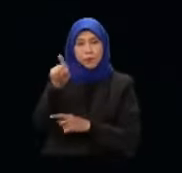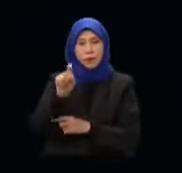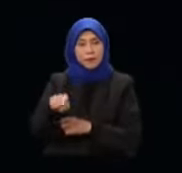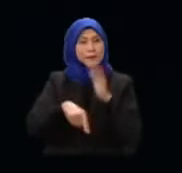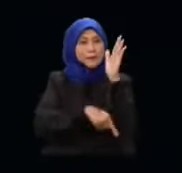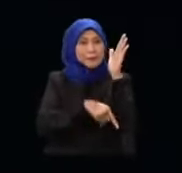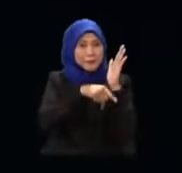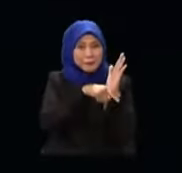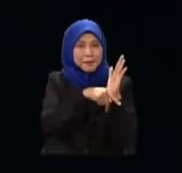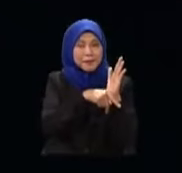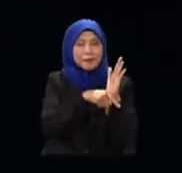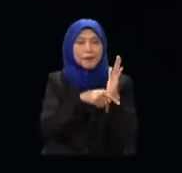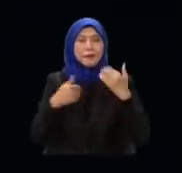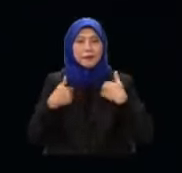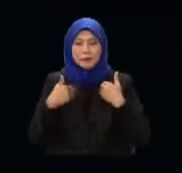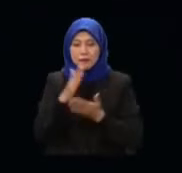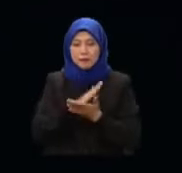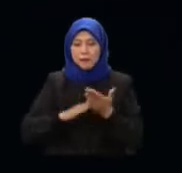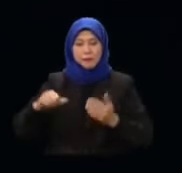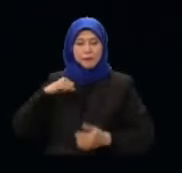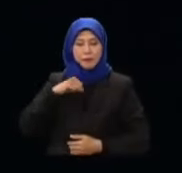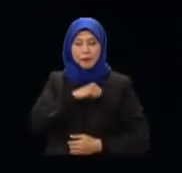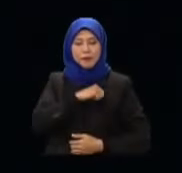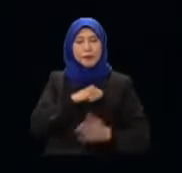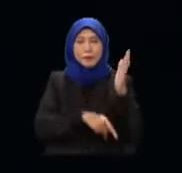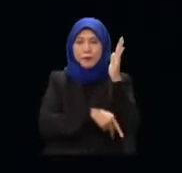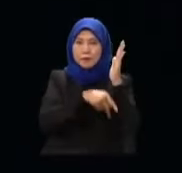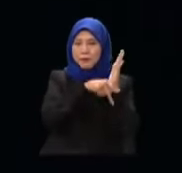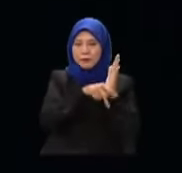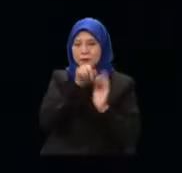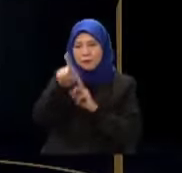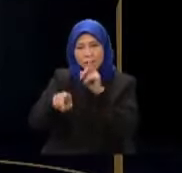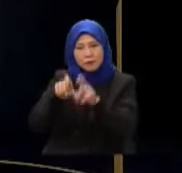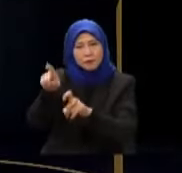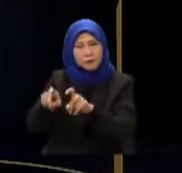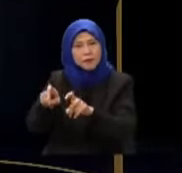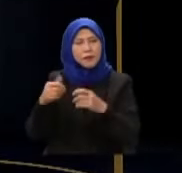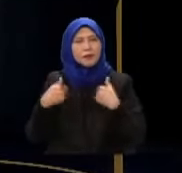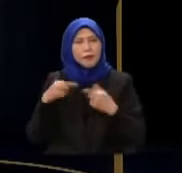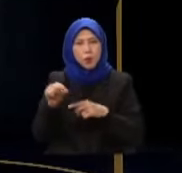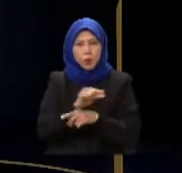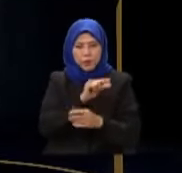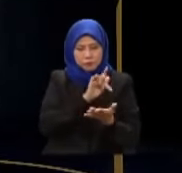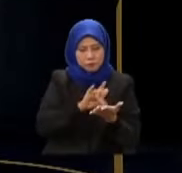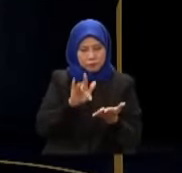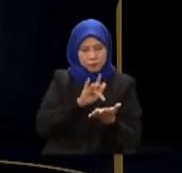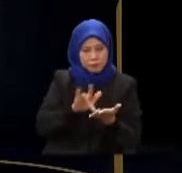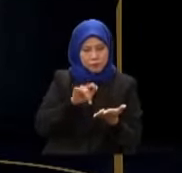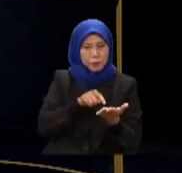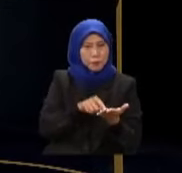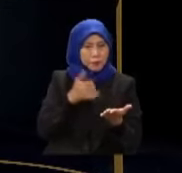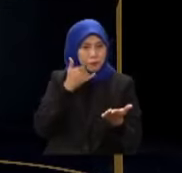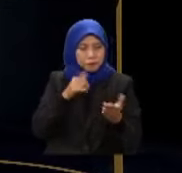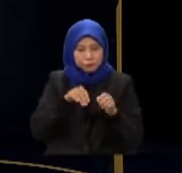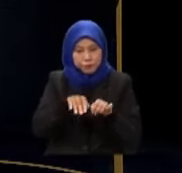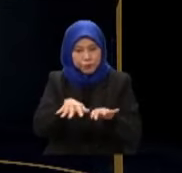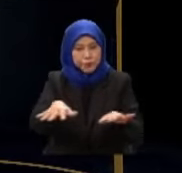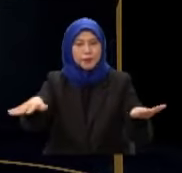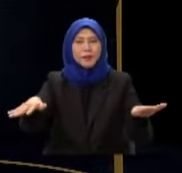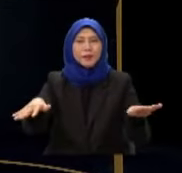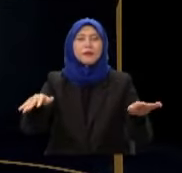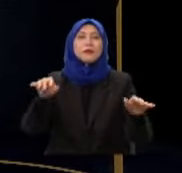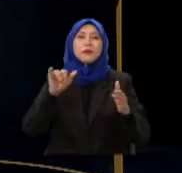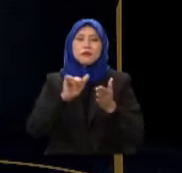karena lado diantara lilipaly mempertanyakan ada yang menggunakan media sosial ini eh untuk menjadi